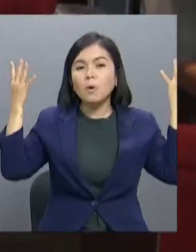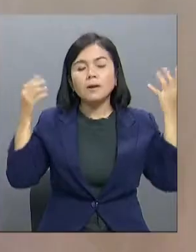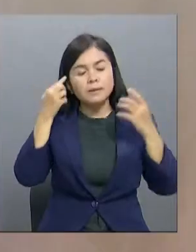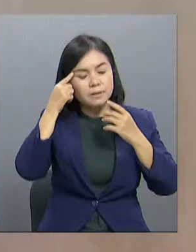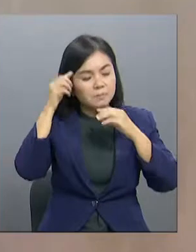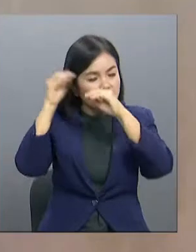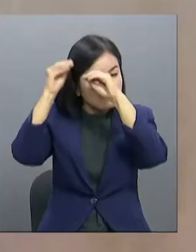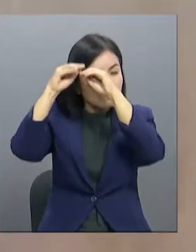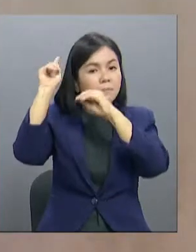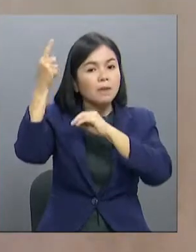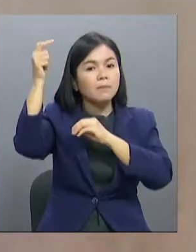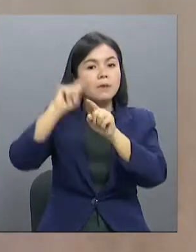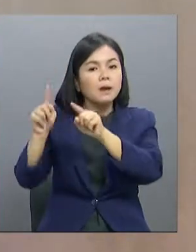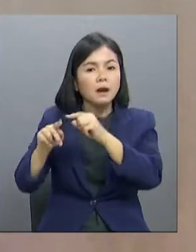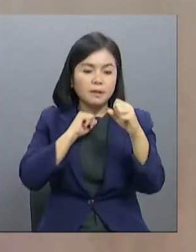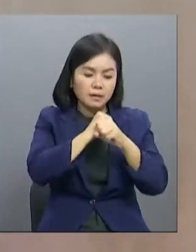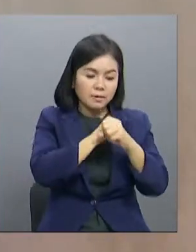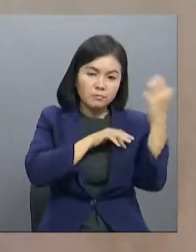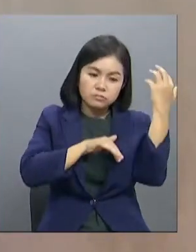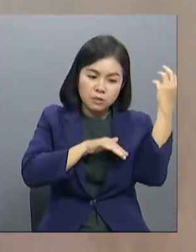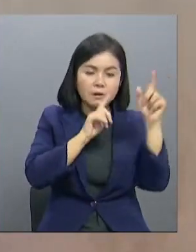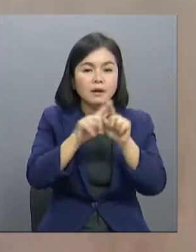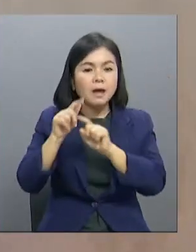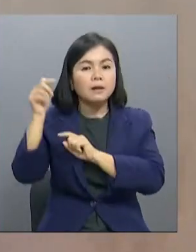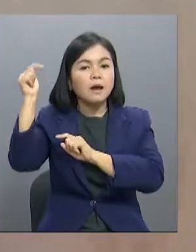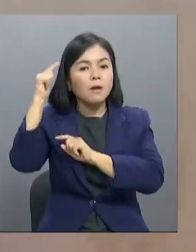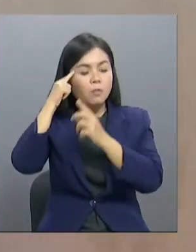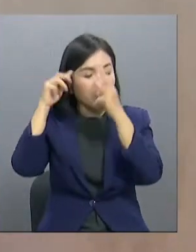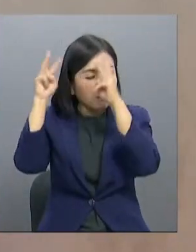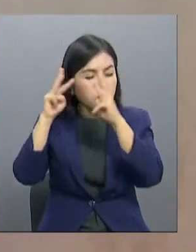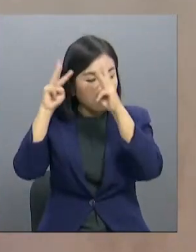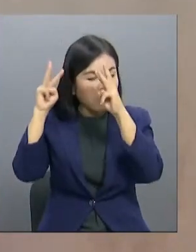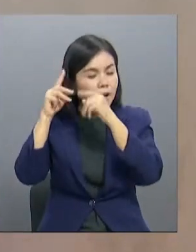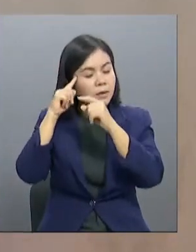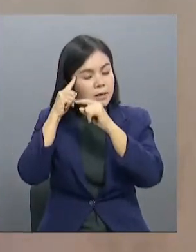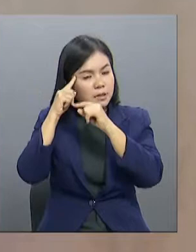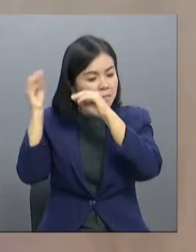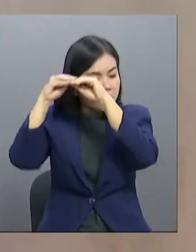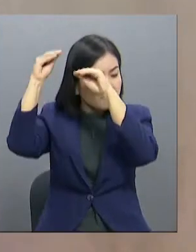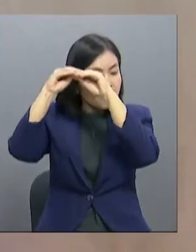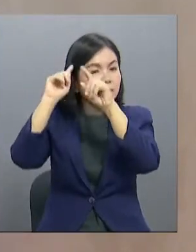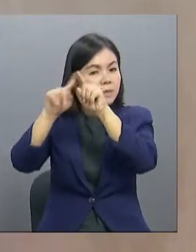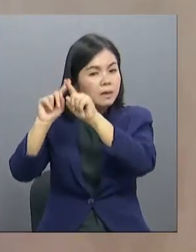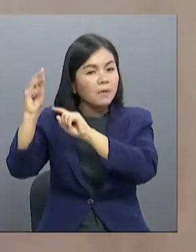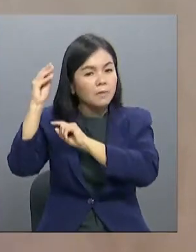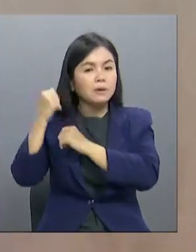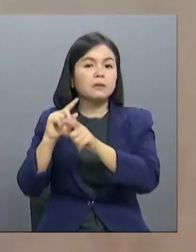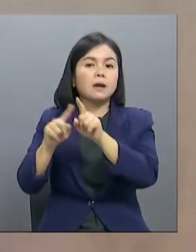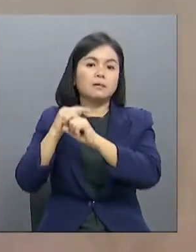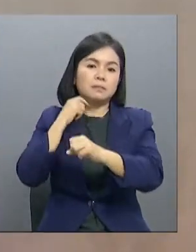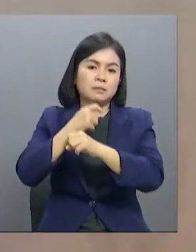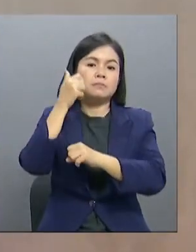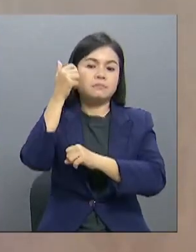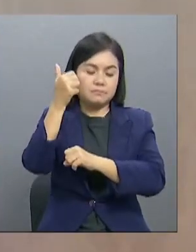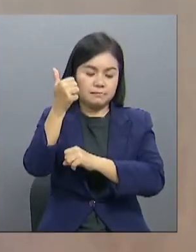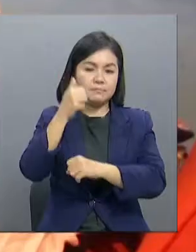มือนกับว่าพอเราได้มีสมาธิกับจดจ่องานของเราคือมันก็เกิดแรงบันดาลใจใหม่ๆขึ้นมาด้